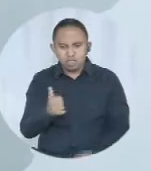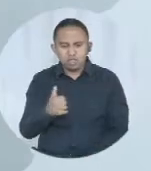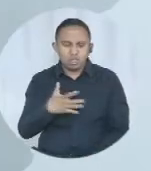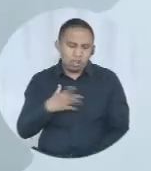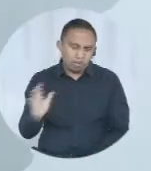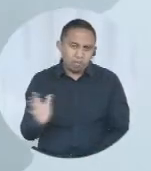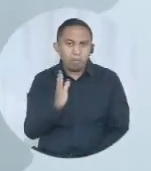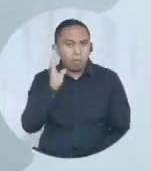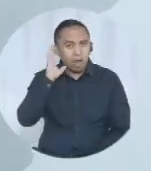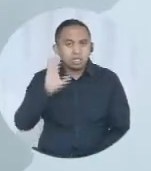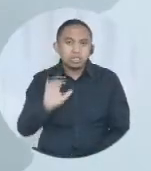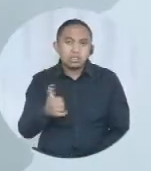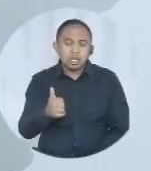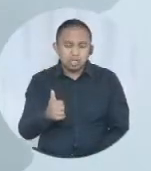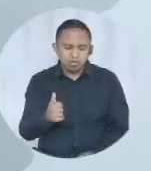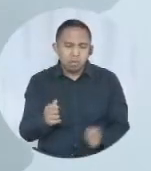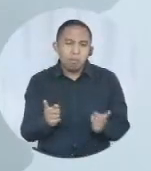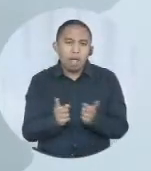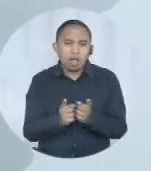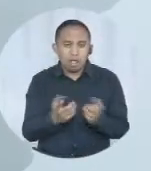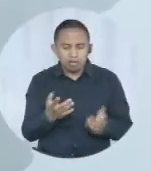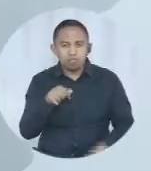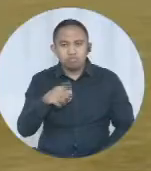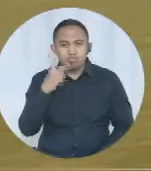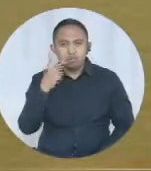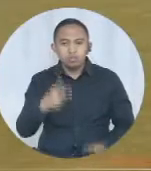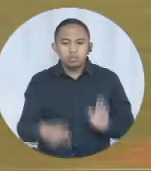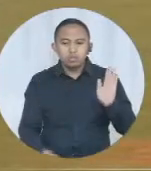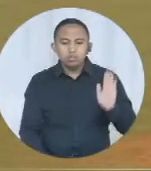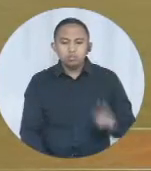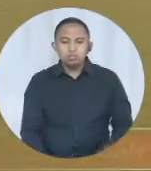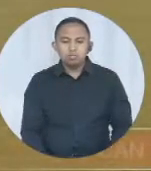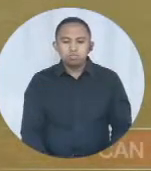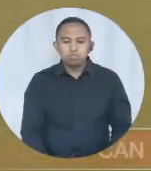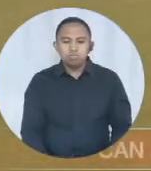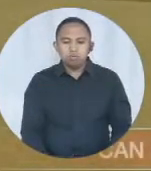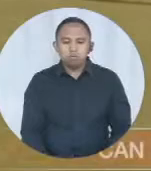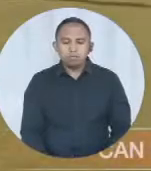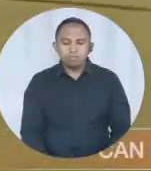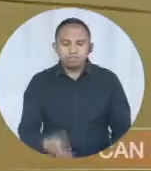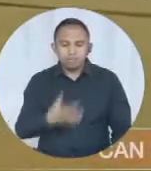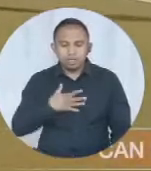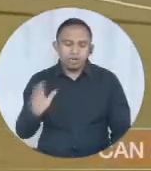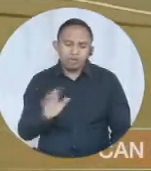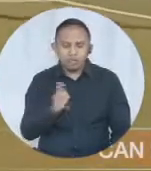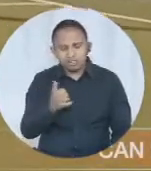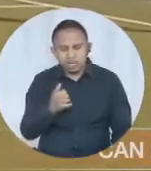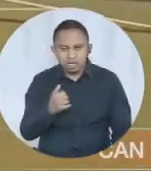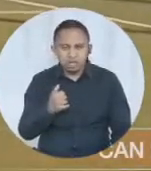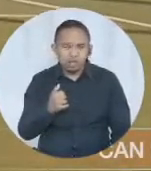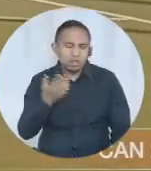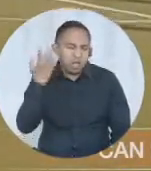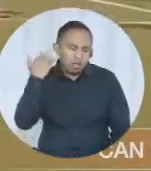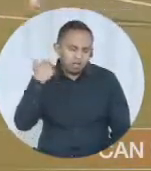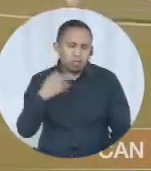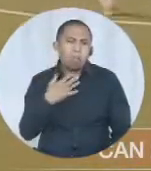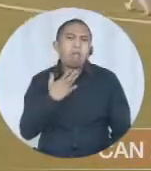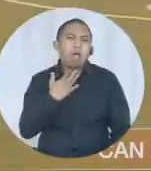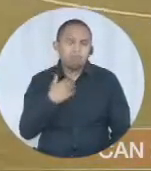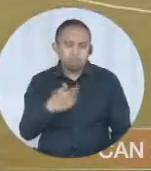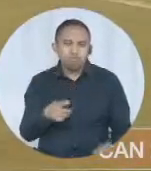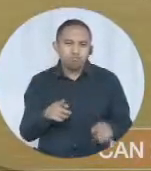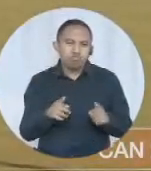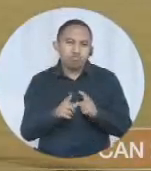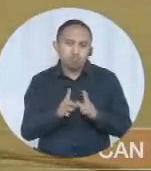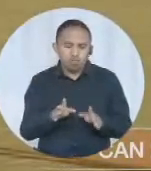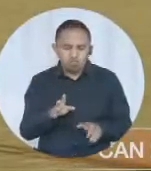lazan'ny bare kantarana vasoantra ny mitatra izay. Ny hamerina indray ireo fotoana mamy sy ny anaran'ny barena Madagasikara anakoako iran'ny Afrika